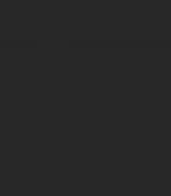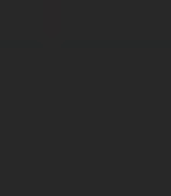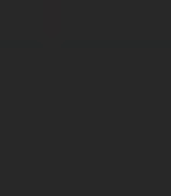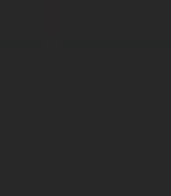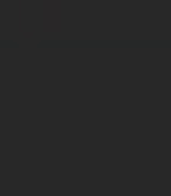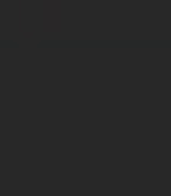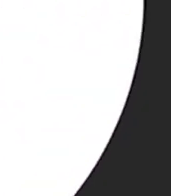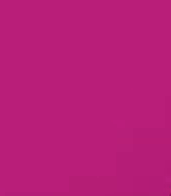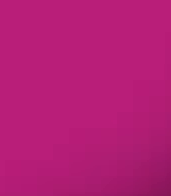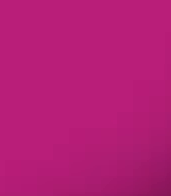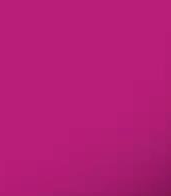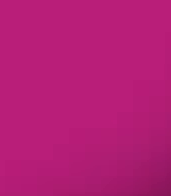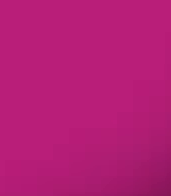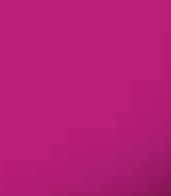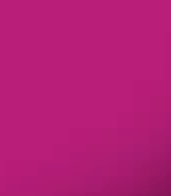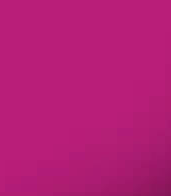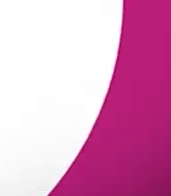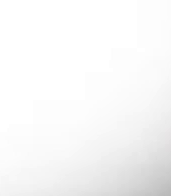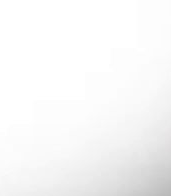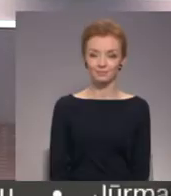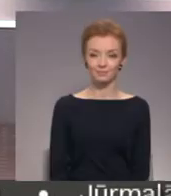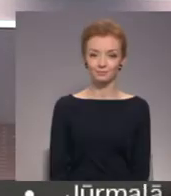Re! Viss ēters ir te!